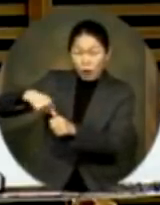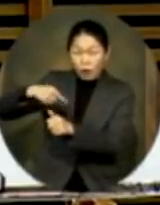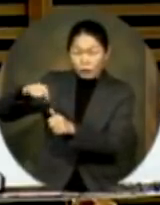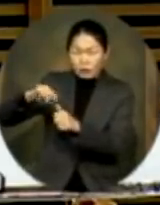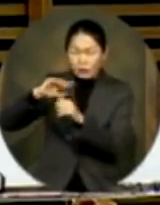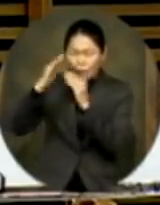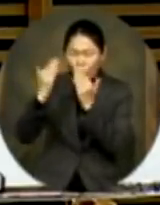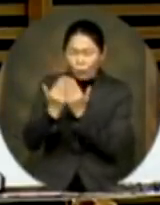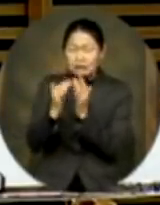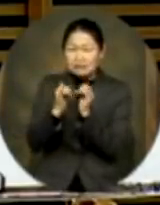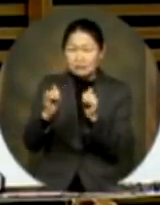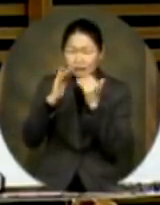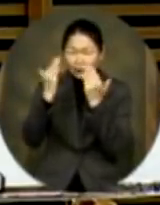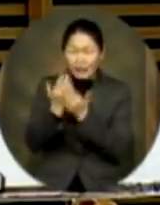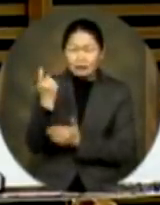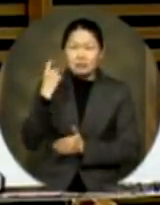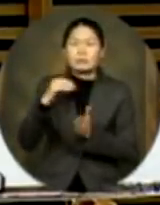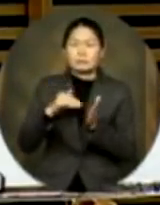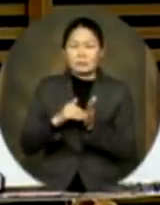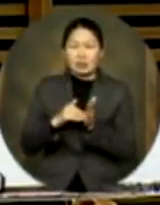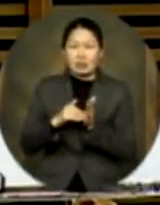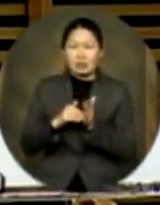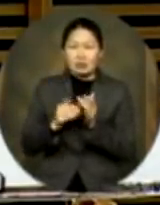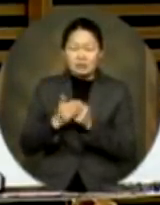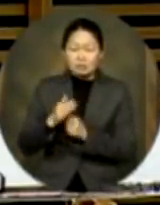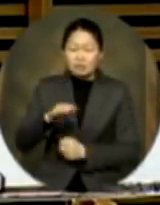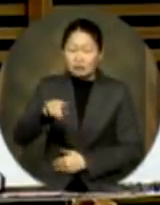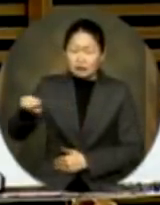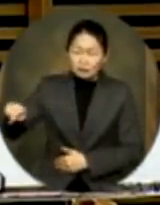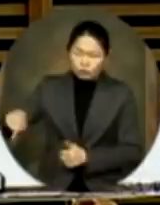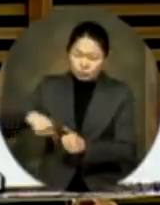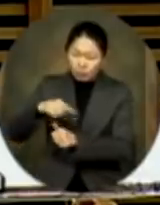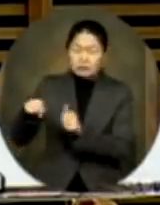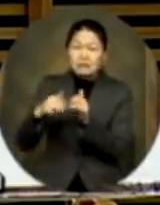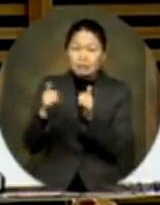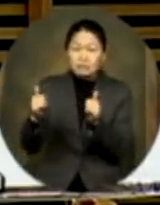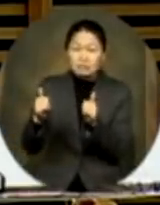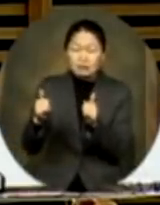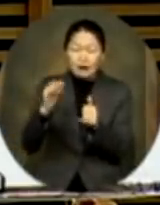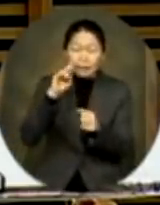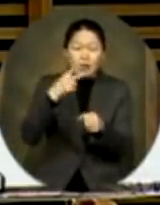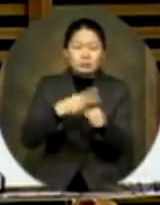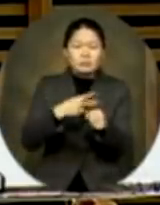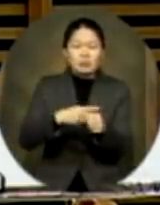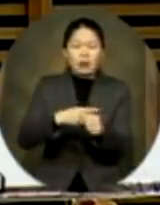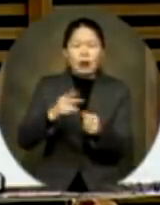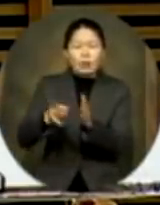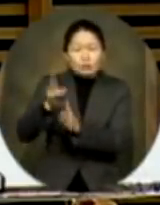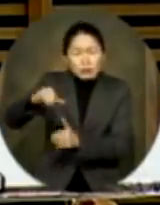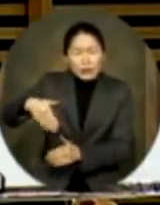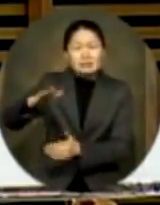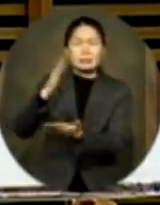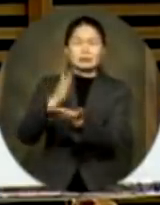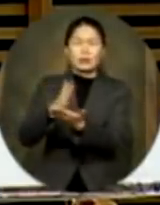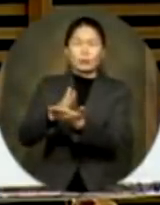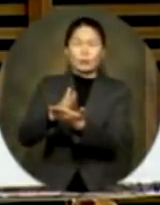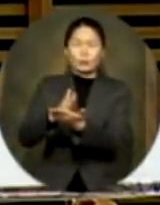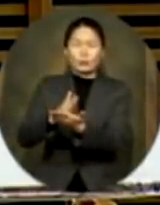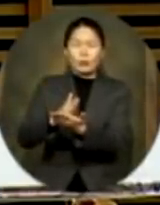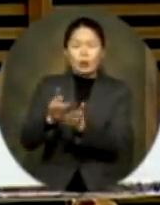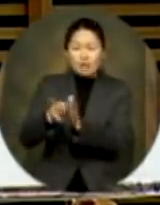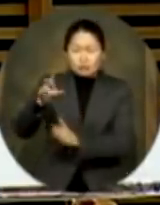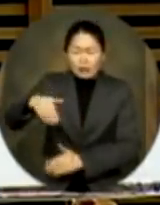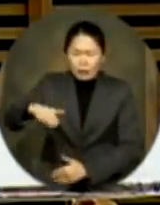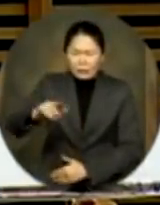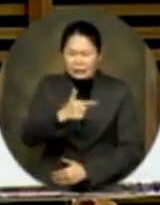들었어요 그래서 그들은 사도 바울에게 예루살렘의 가지 마세요 예루살렘에 가면